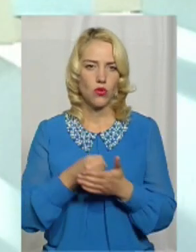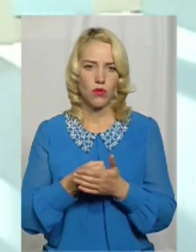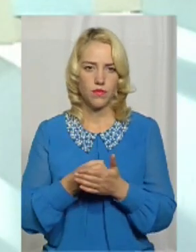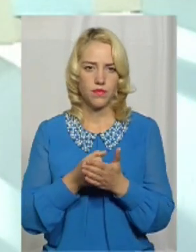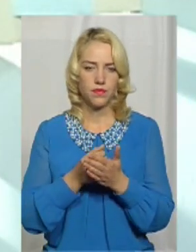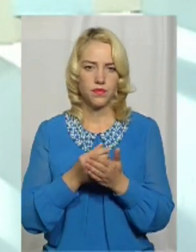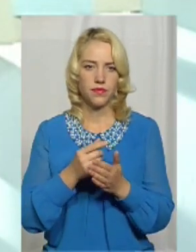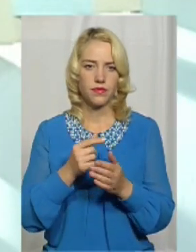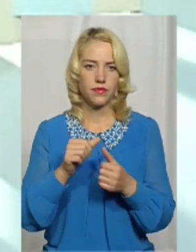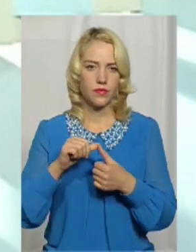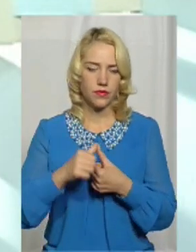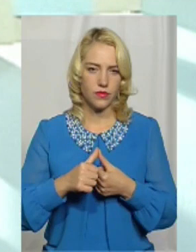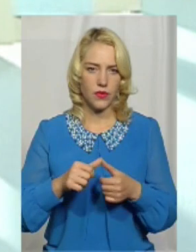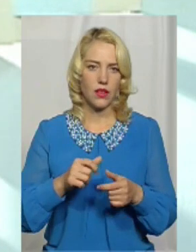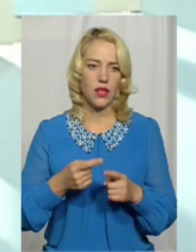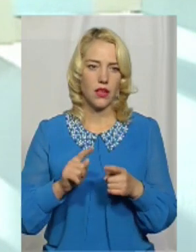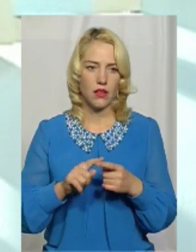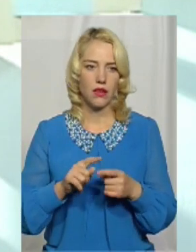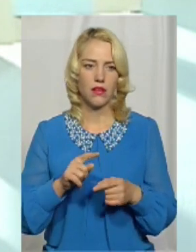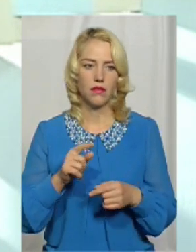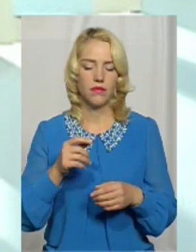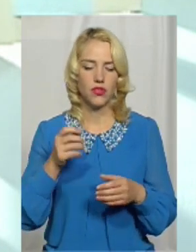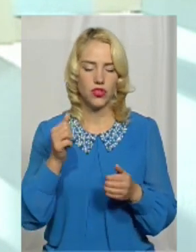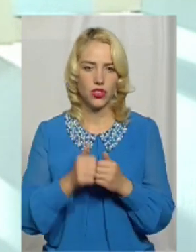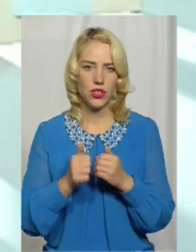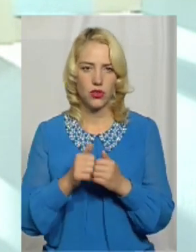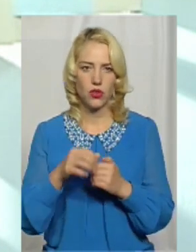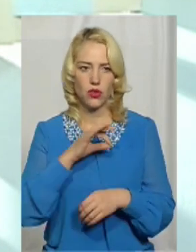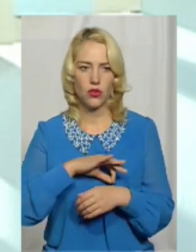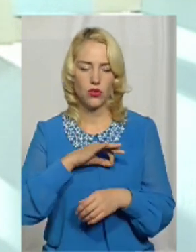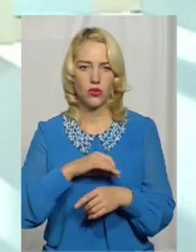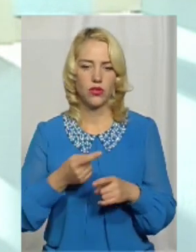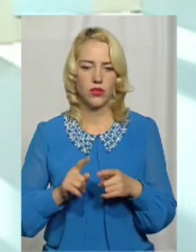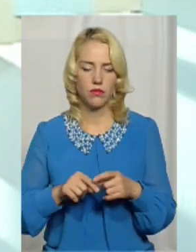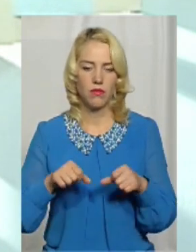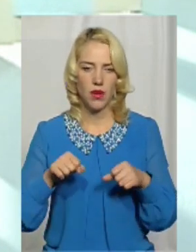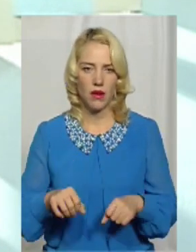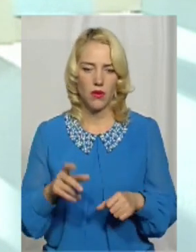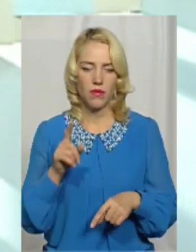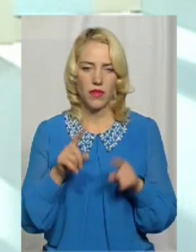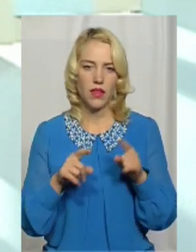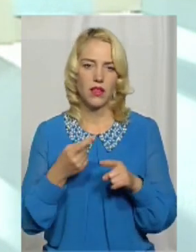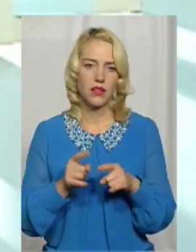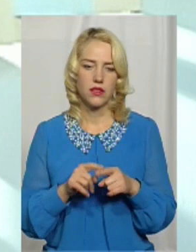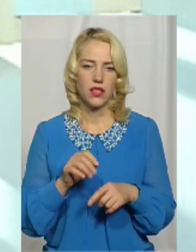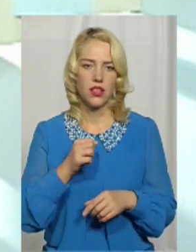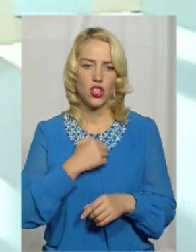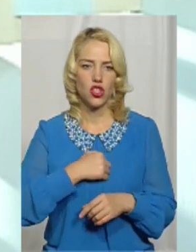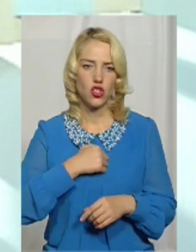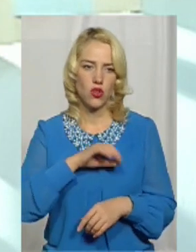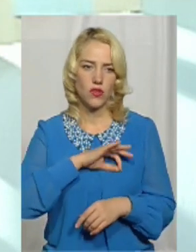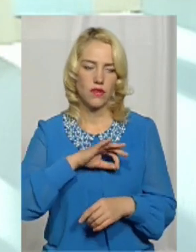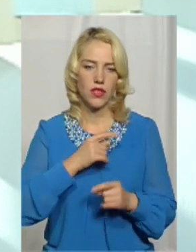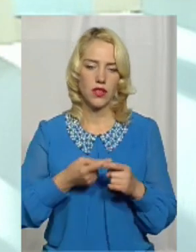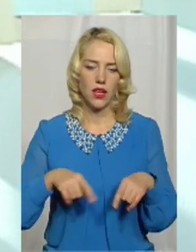вони досить часто користуються цим правом. Я б сказав, деякі з них навіть зловживають цим правом. оскільки до нас